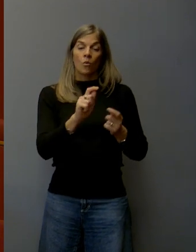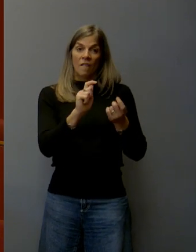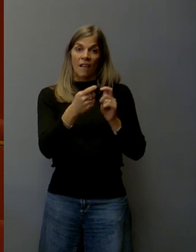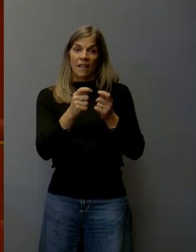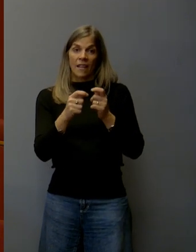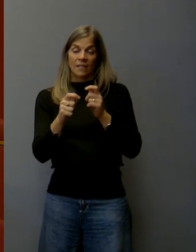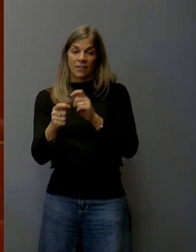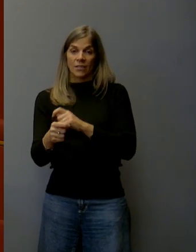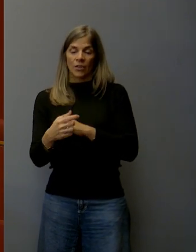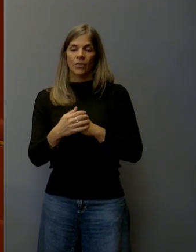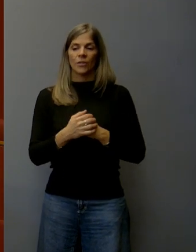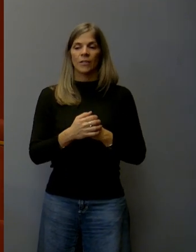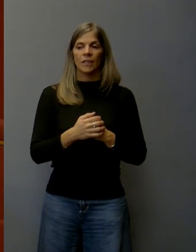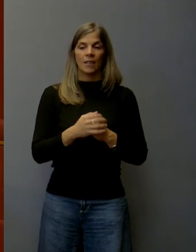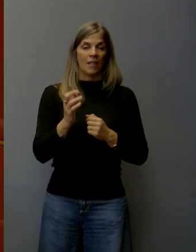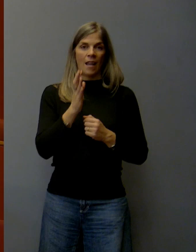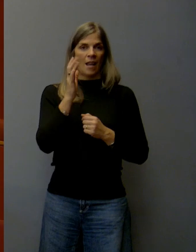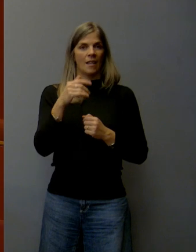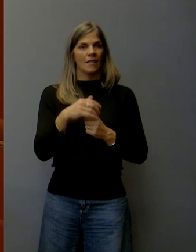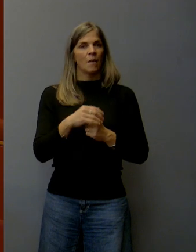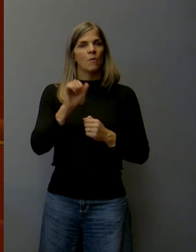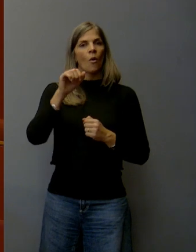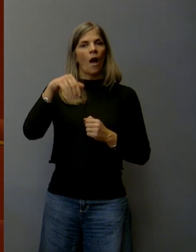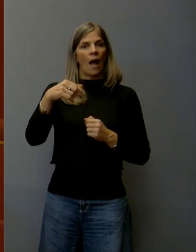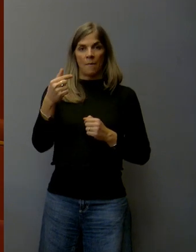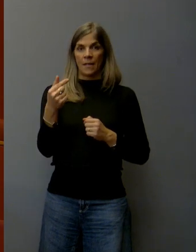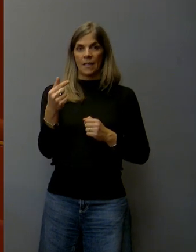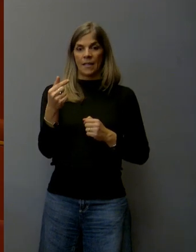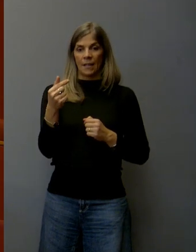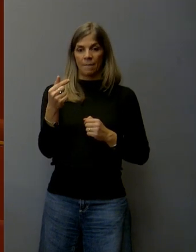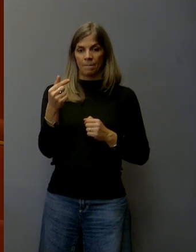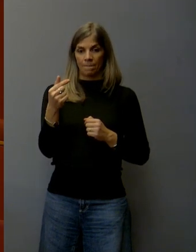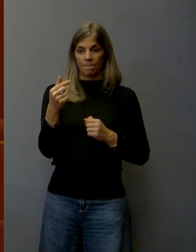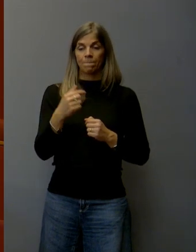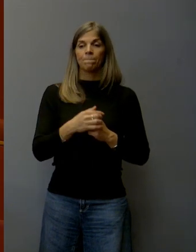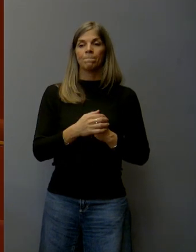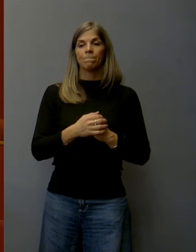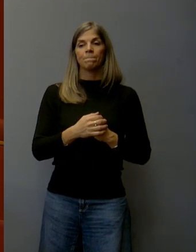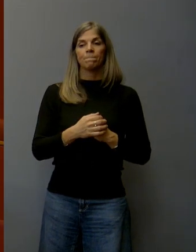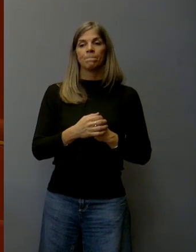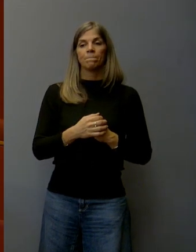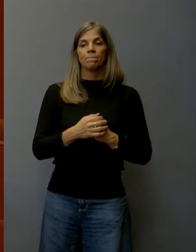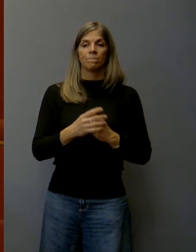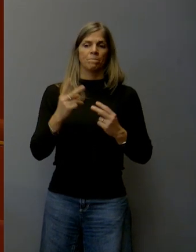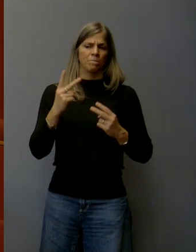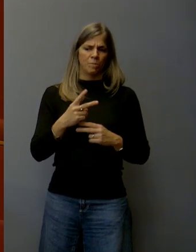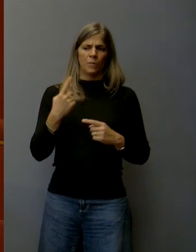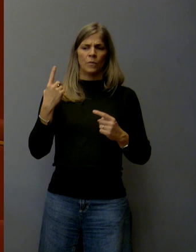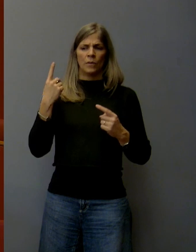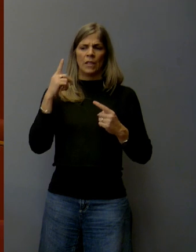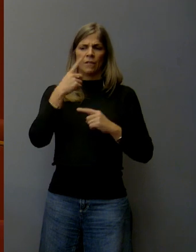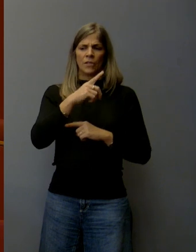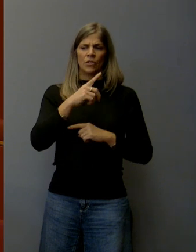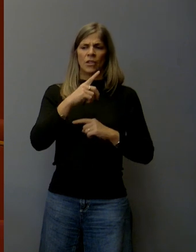chiamiamole così caso più clamoroso è stato quello di MT cioè ovviamente è difficile poter fare una proposta di